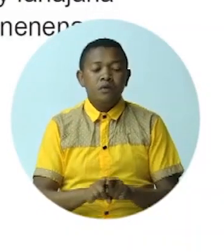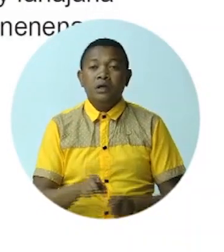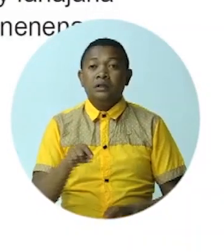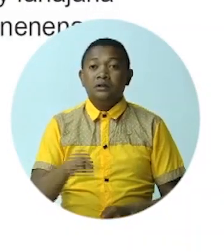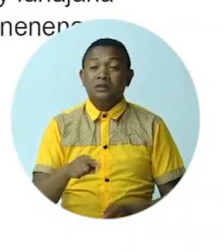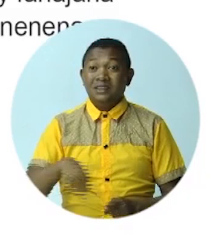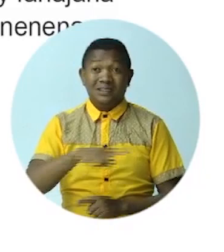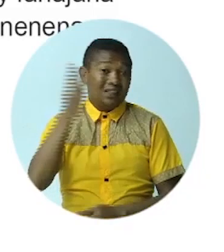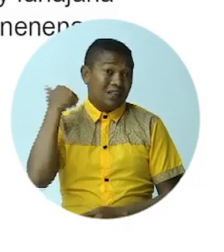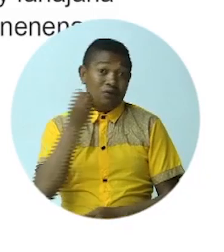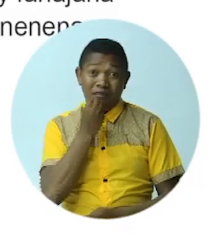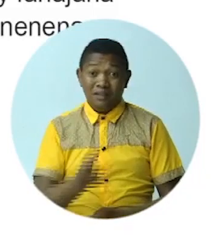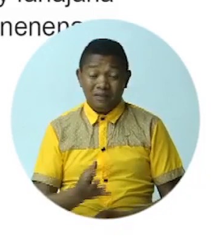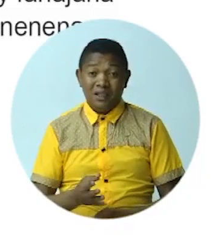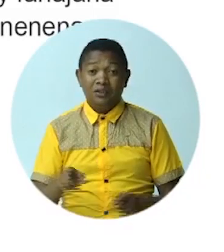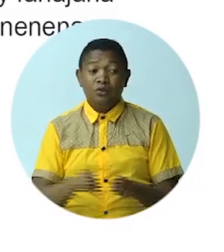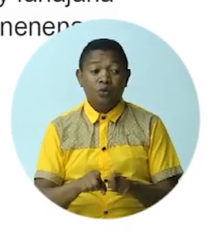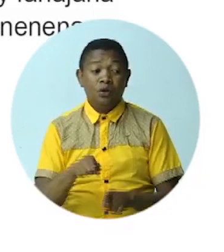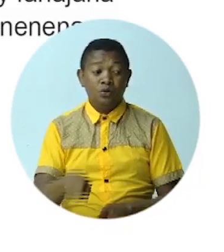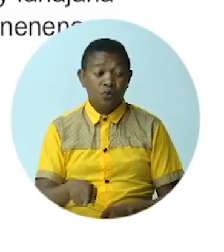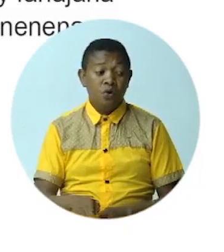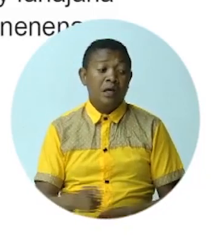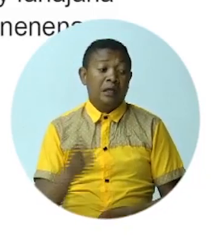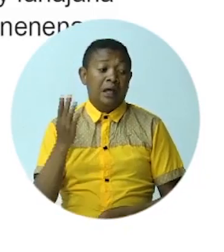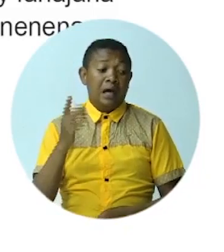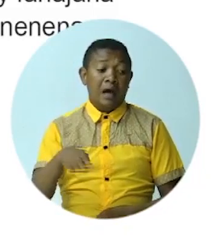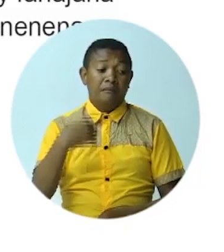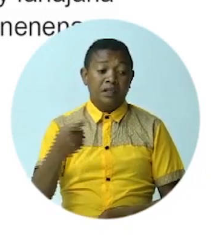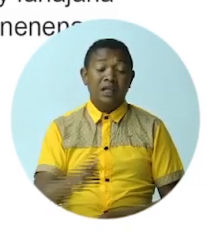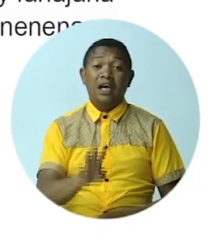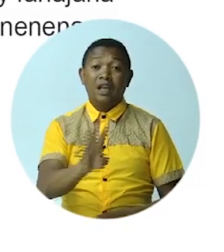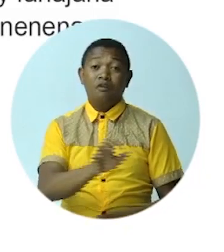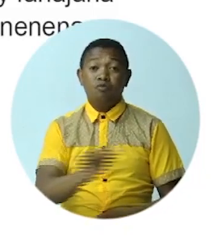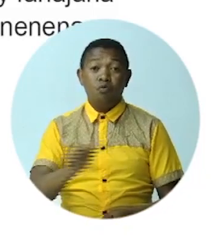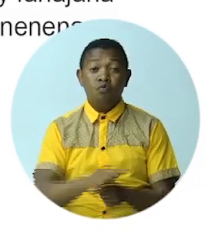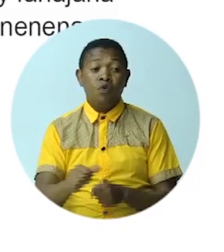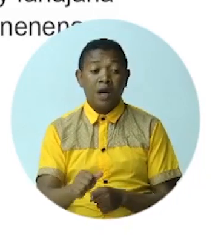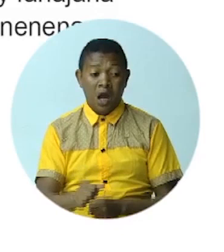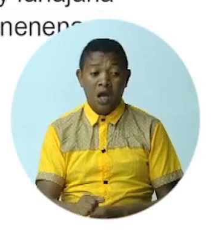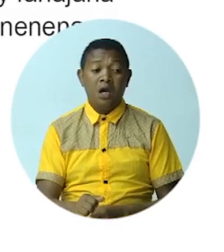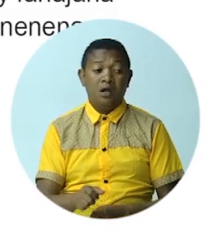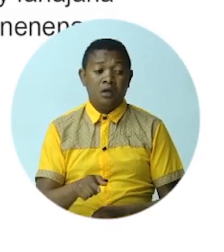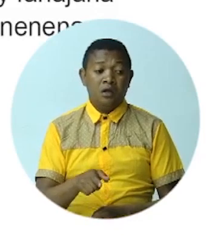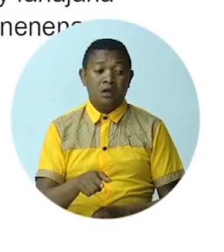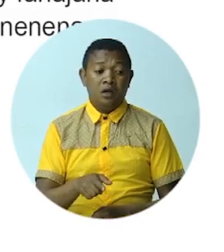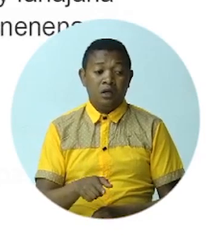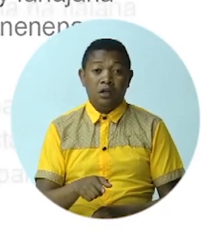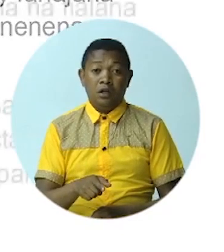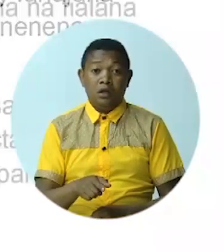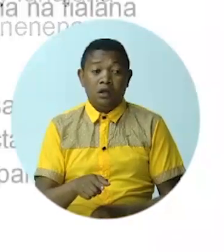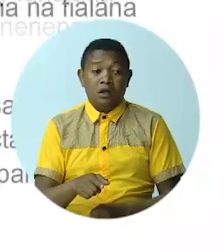ivelany mampitohy a amin'ny nosy be. Eto dia tsara ny manamarika fa ny olona rehetra tonga atao nosy be